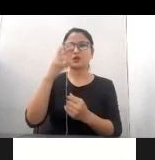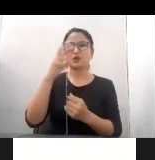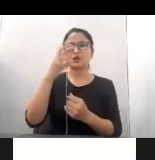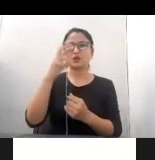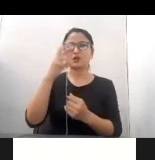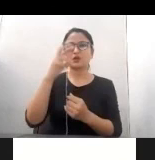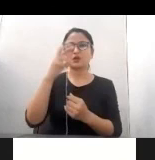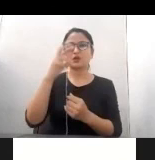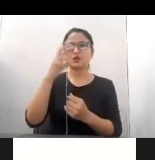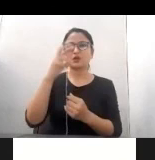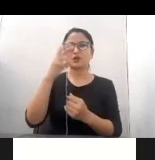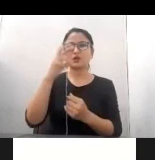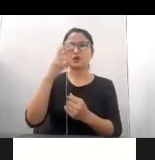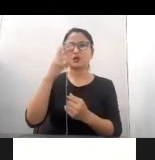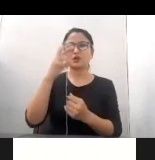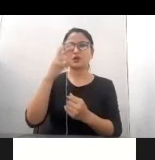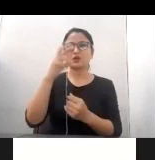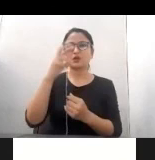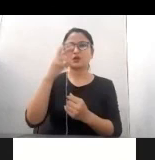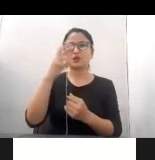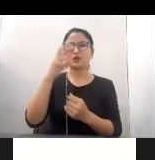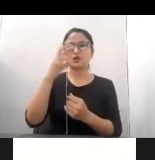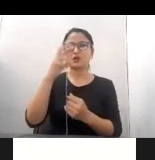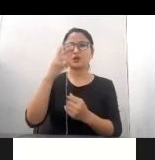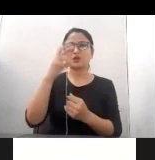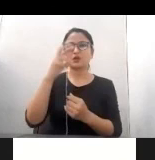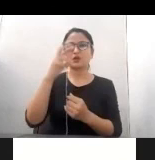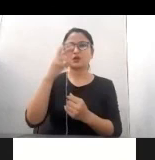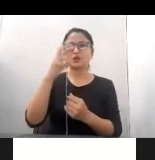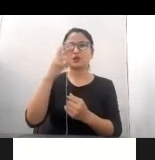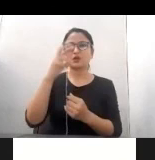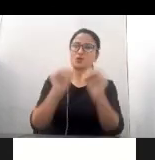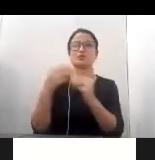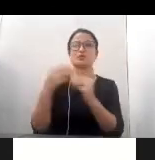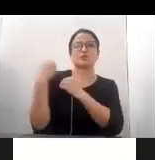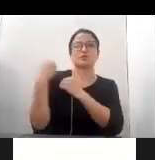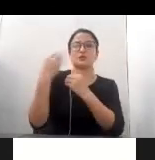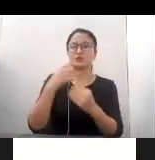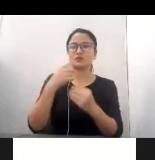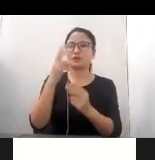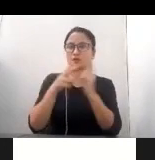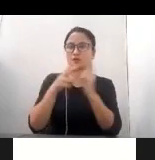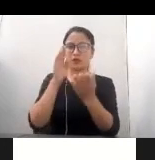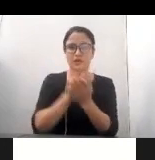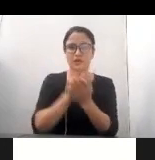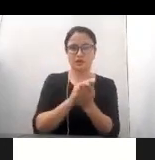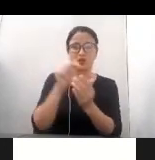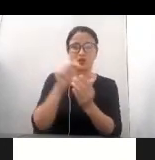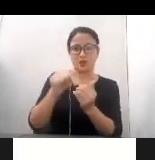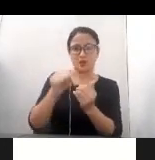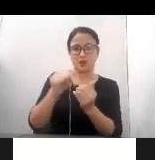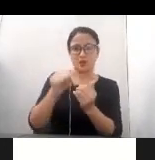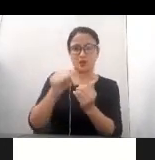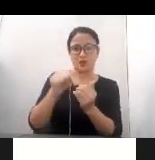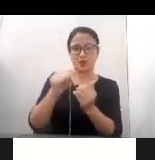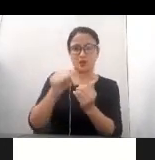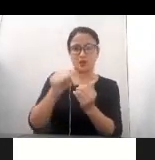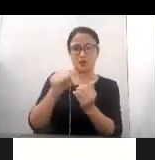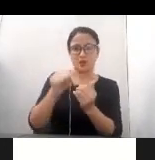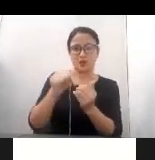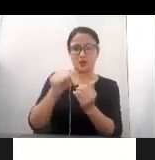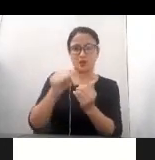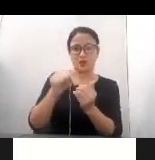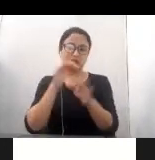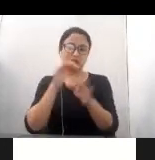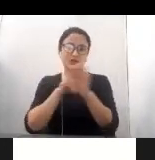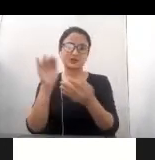झन् महत्त्वपूर्ण दायित्व हुन्छ भन्ने कुरा राख्दै अहिले चेलीबेटीहरू चाहिँ साना साना नानीहरू पनि दिनको 8 जना